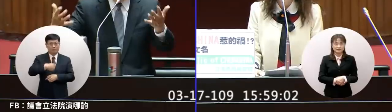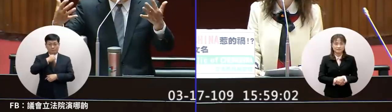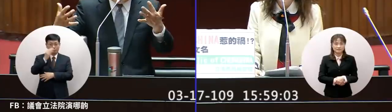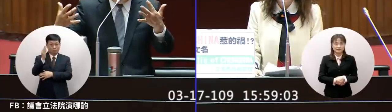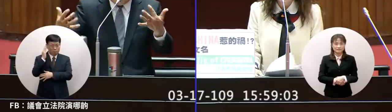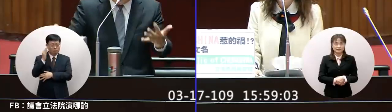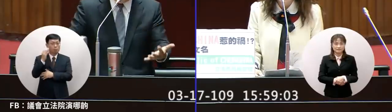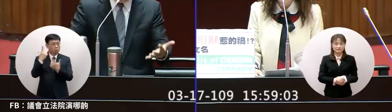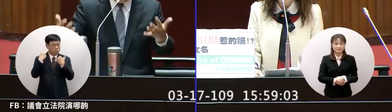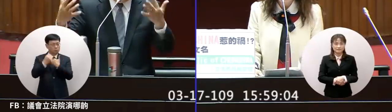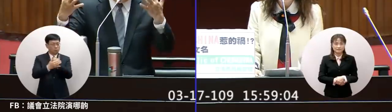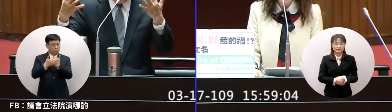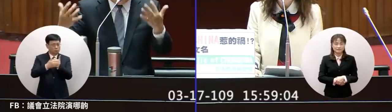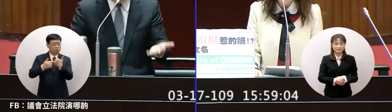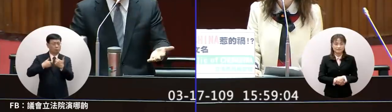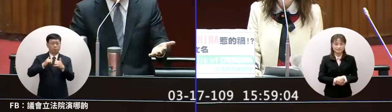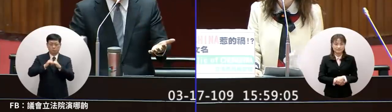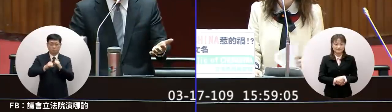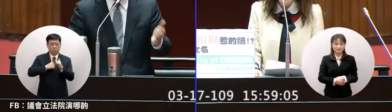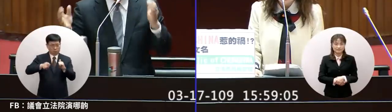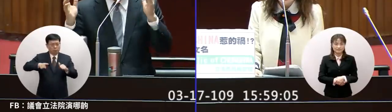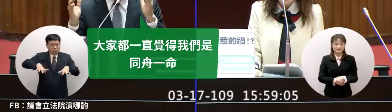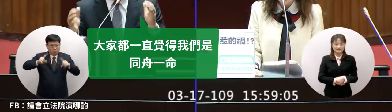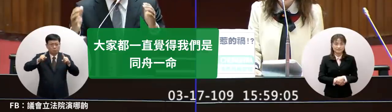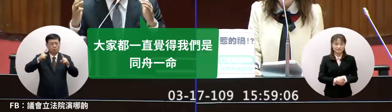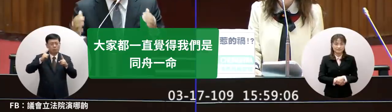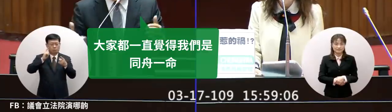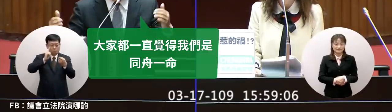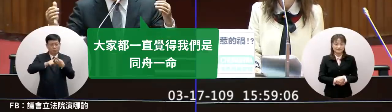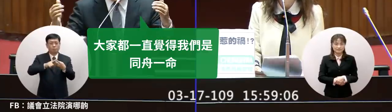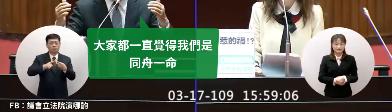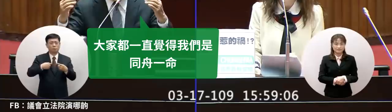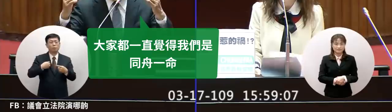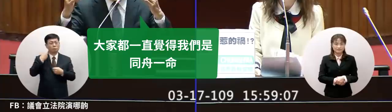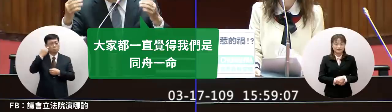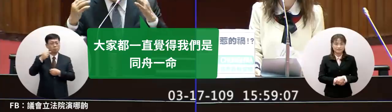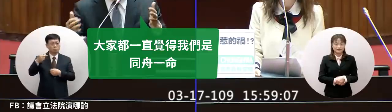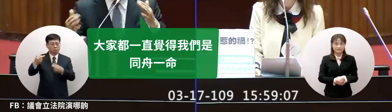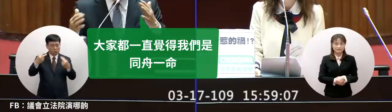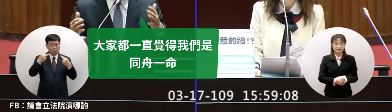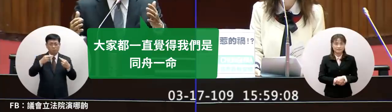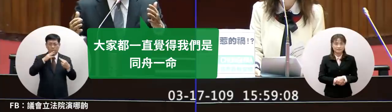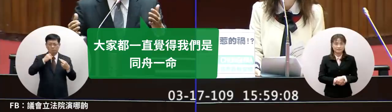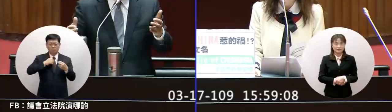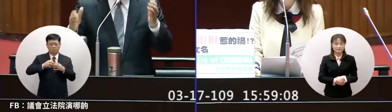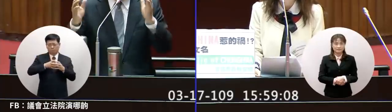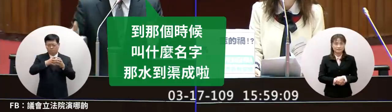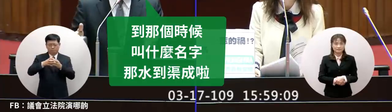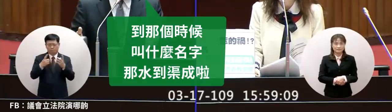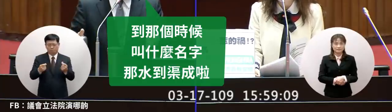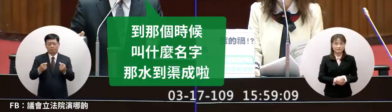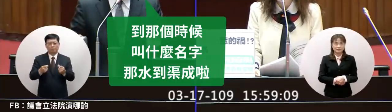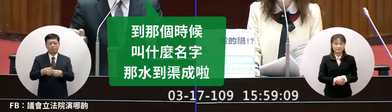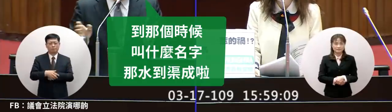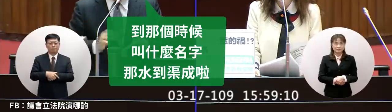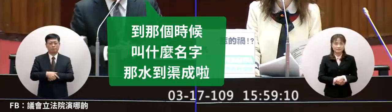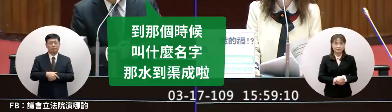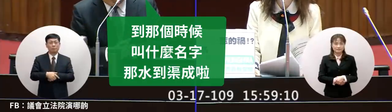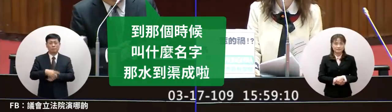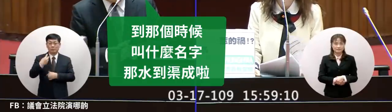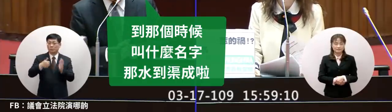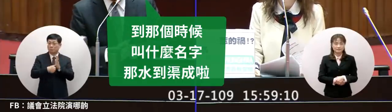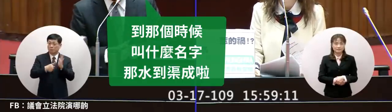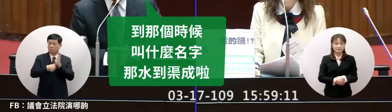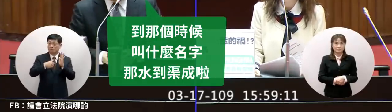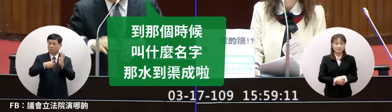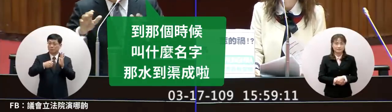的政府也在保护人民为最优先，大家都一直觉得我们是同舟一命，到那时候。叫什